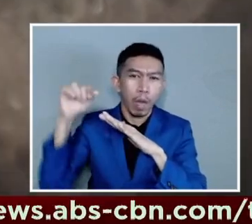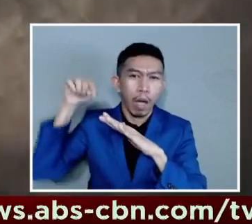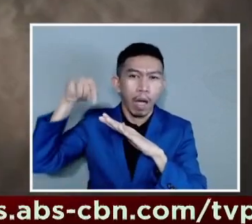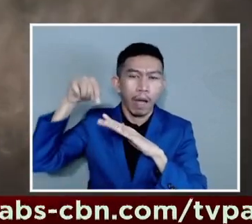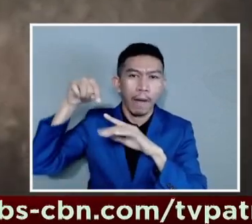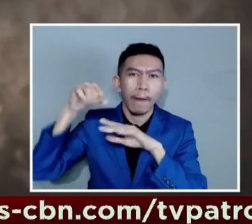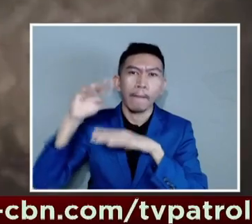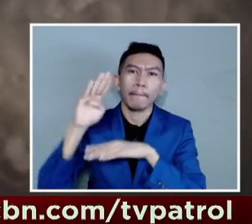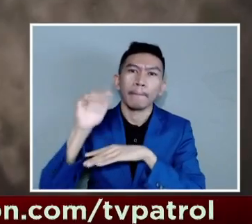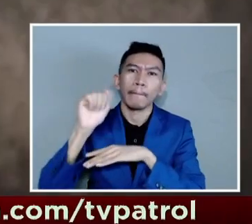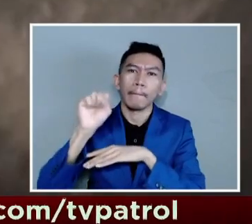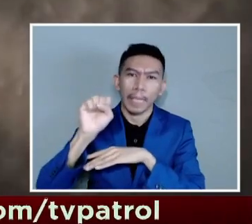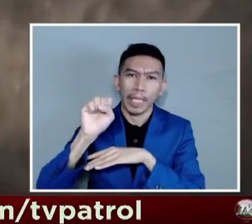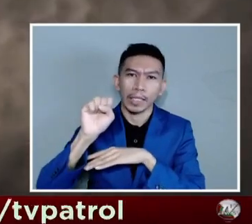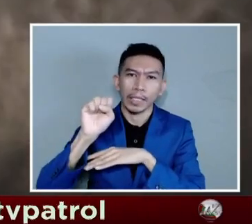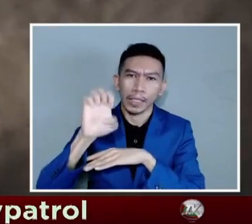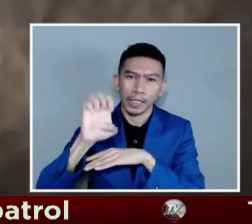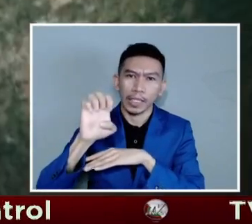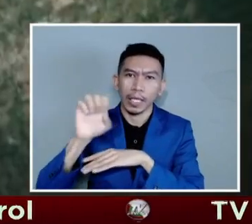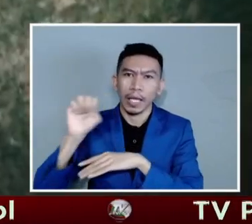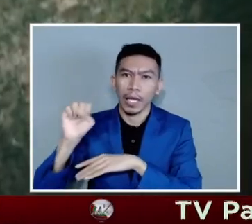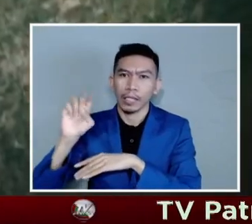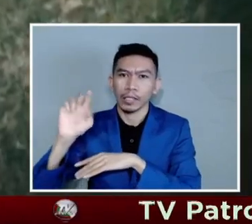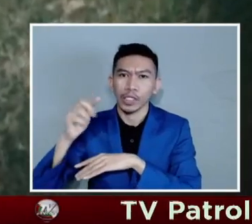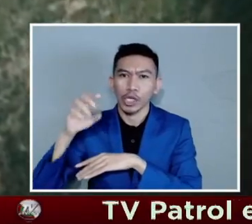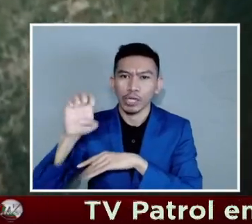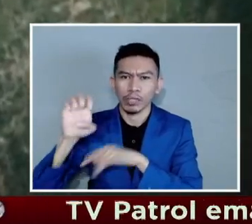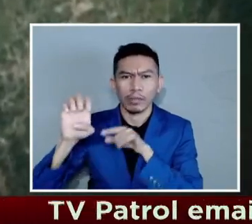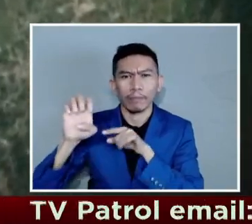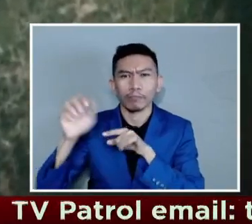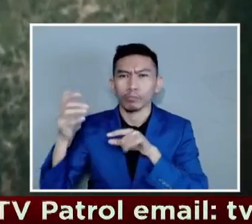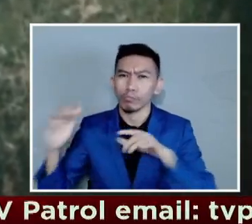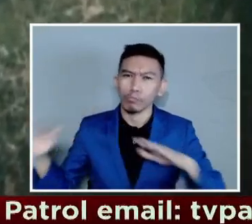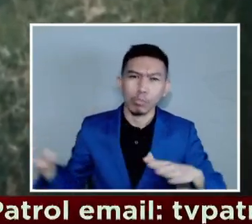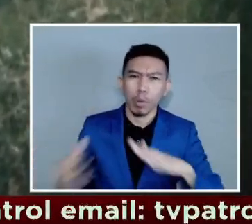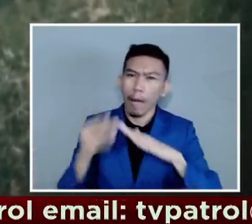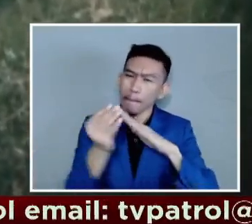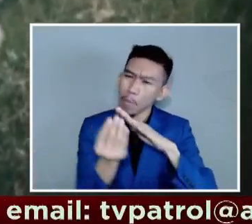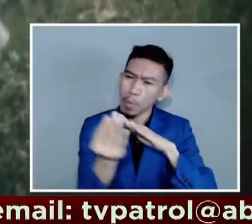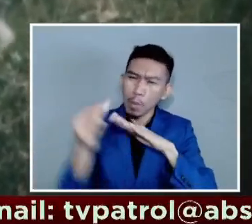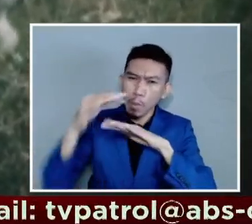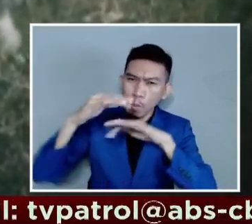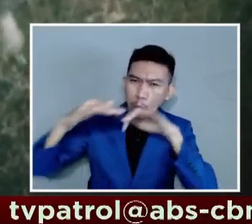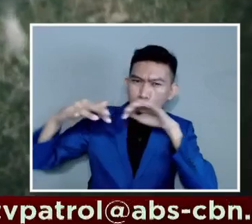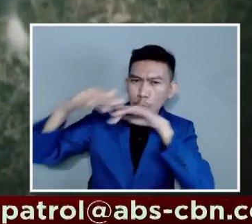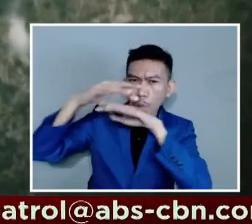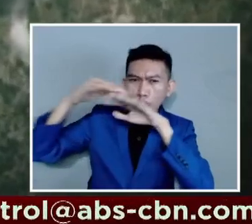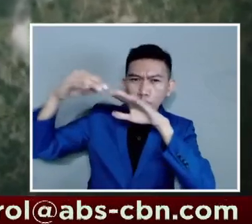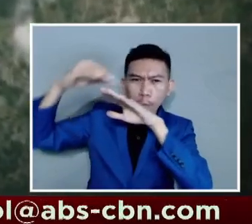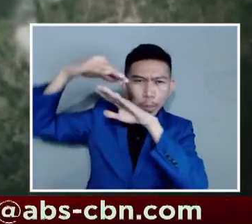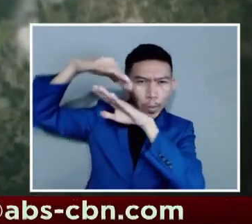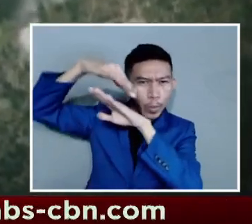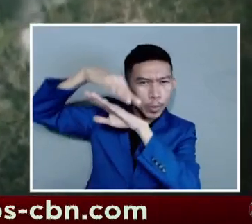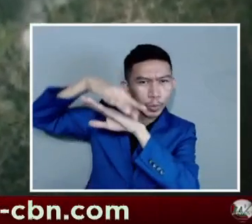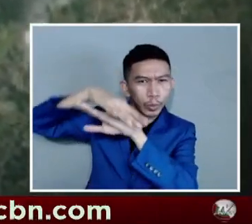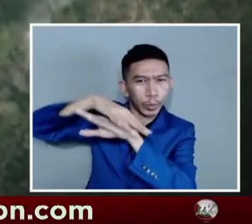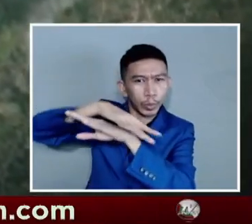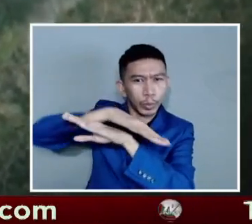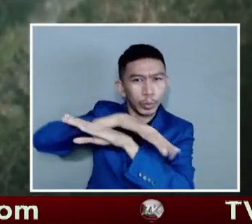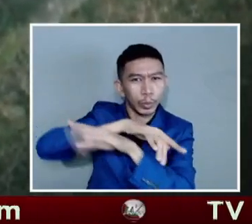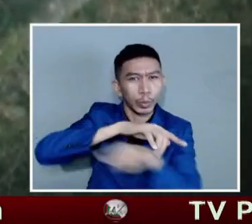surge. Parang singsing na ulap ang itsura nito at mabilis itong kumakalat pababa ng bulkan at tumatawid pa ng lawa.